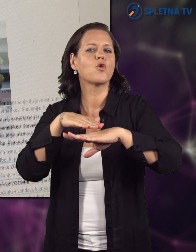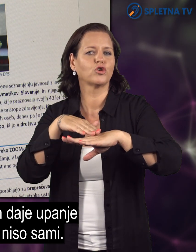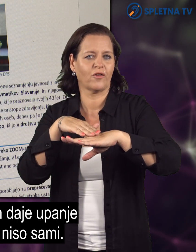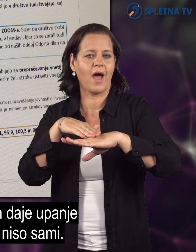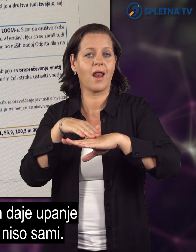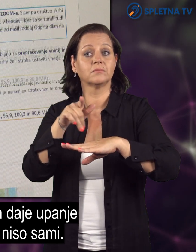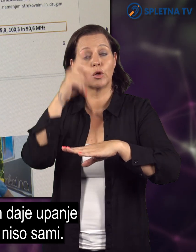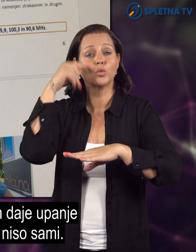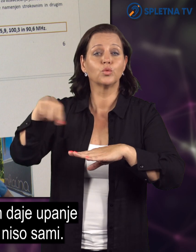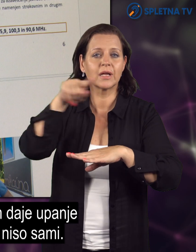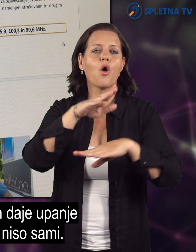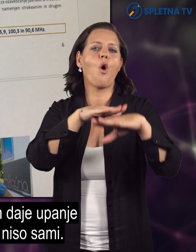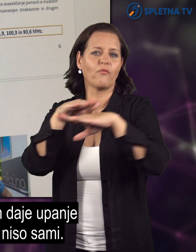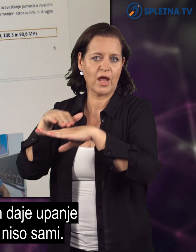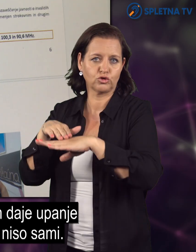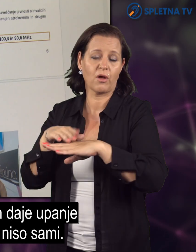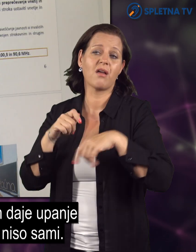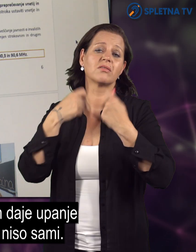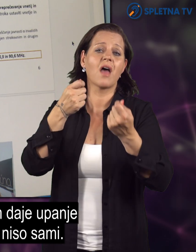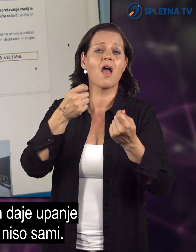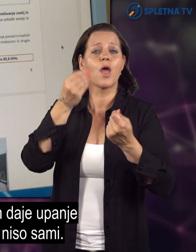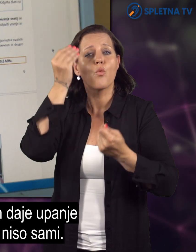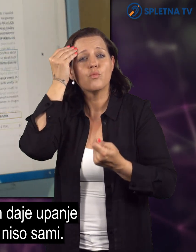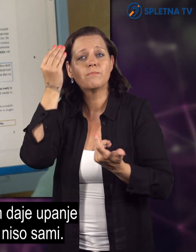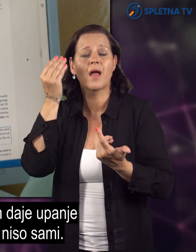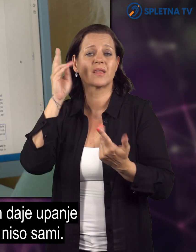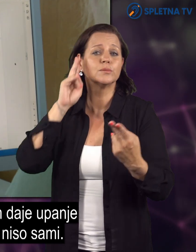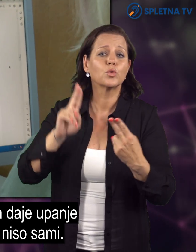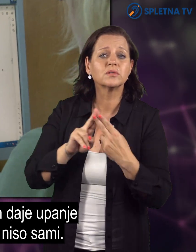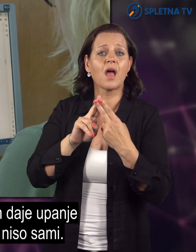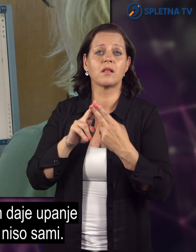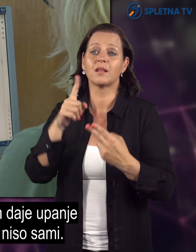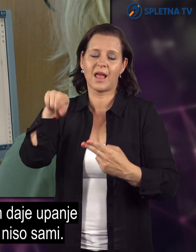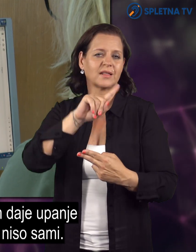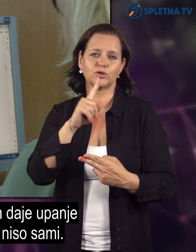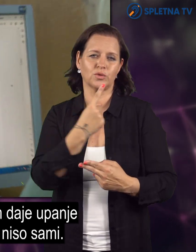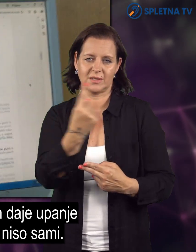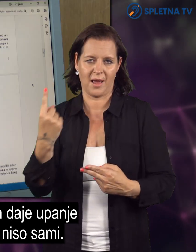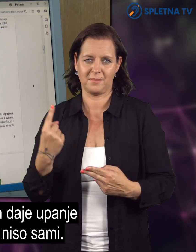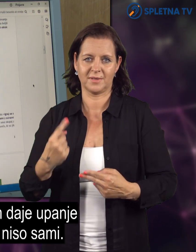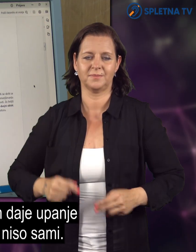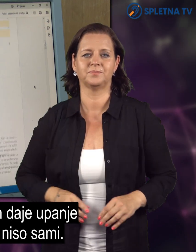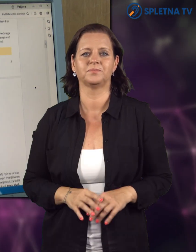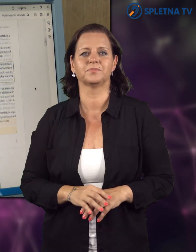ki ljudi obvešča, jim daje upanje in spoznanje, da niso sami.